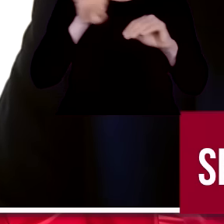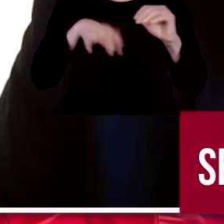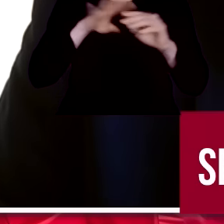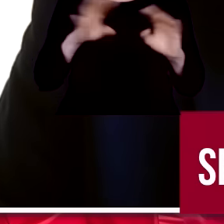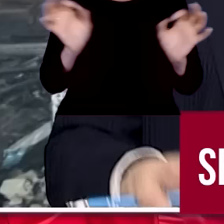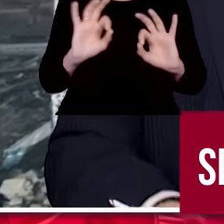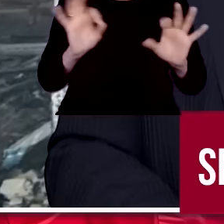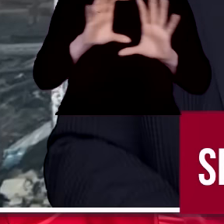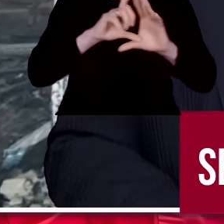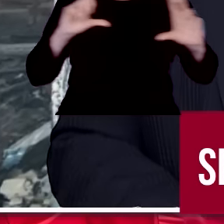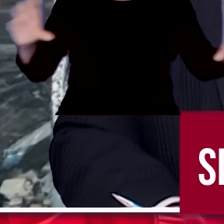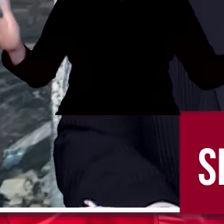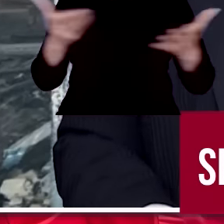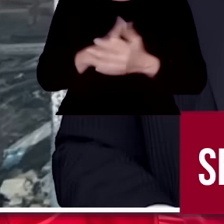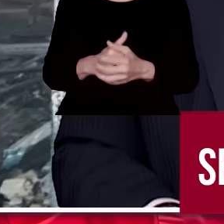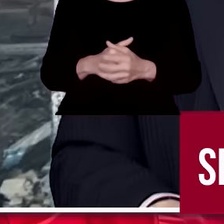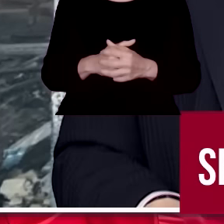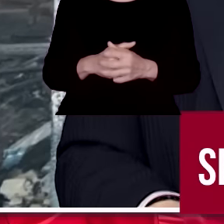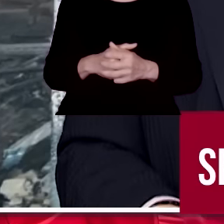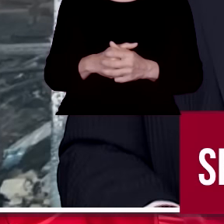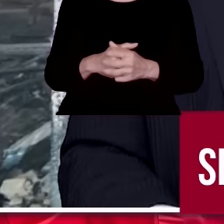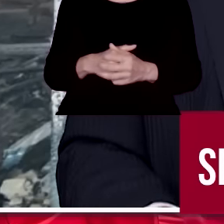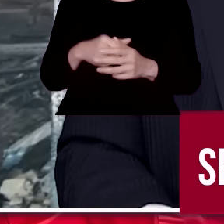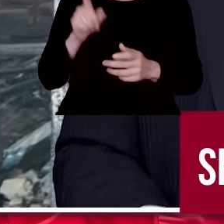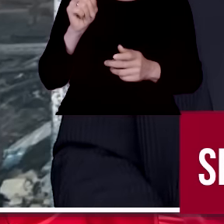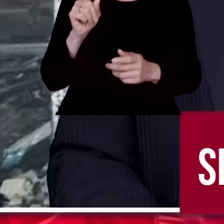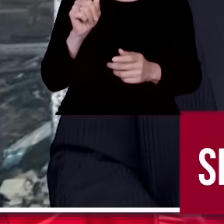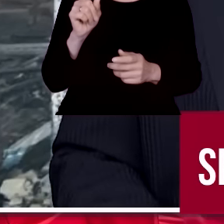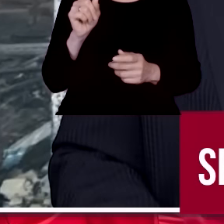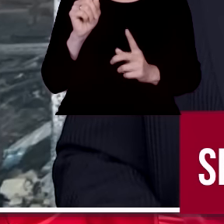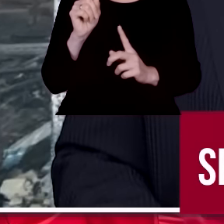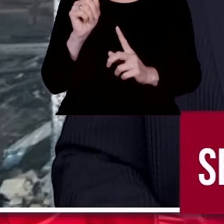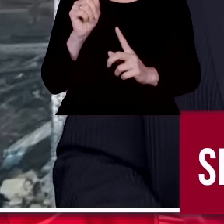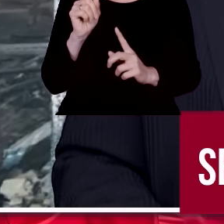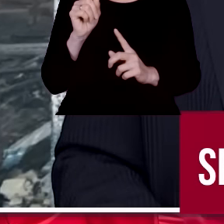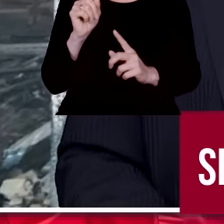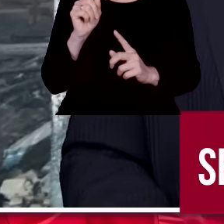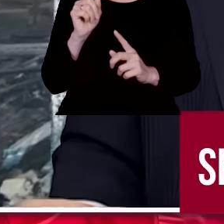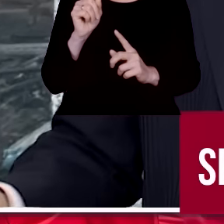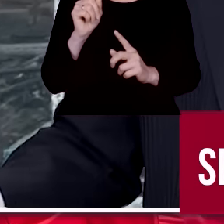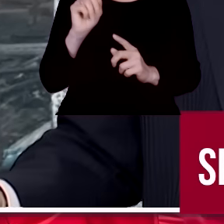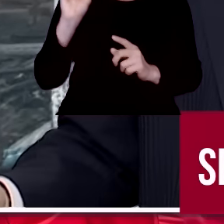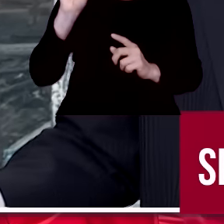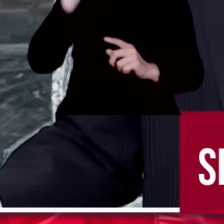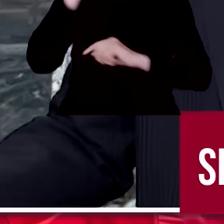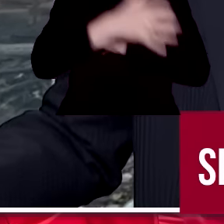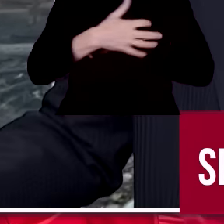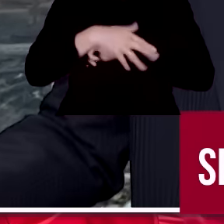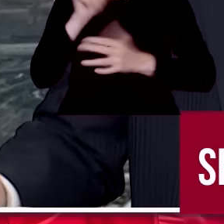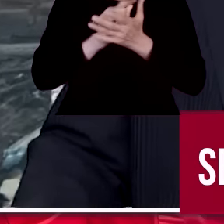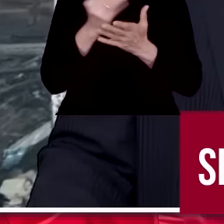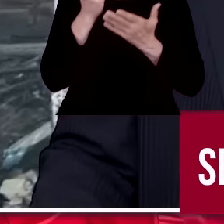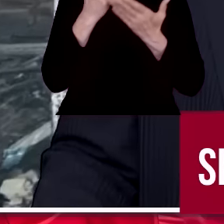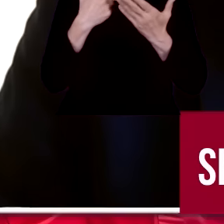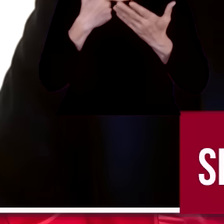ale właśnie to biedni DOS dosyć ubodzy ludzie mieli z tego źródło utrzymania prezydent Warszawy